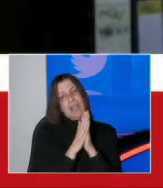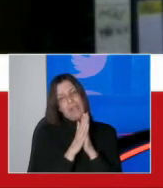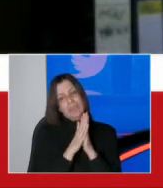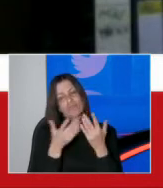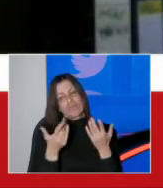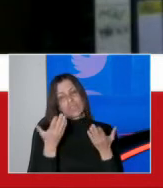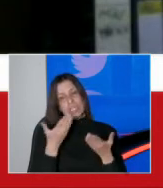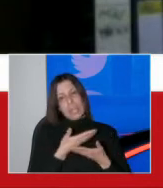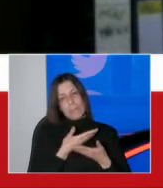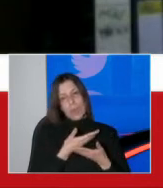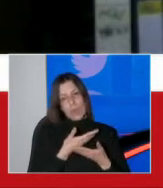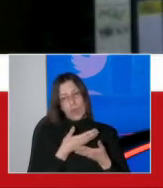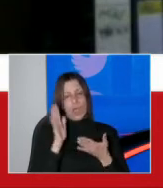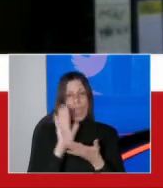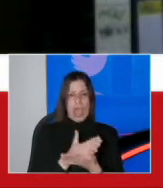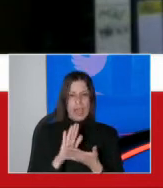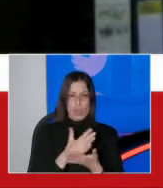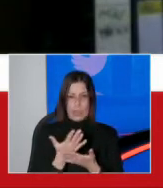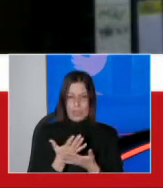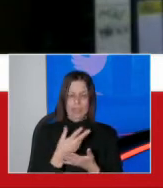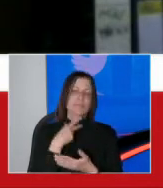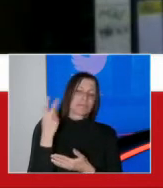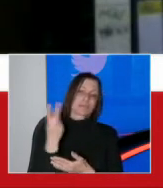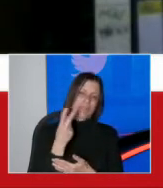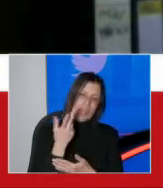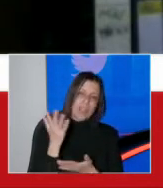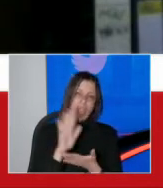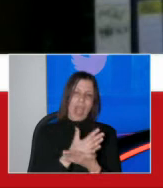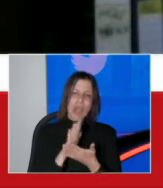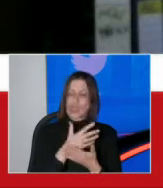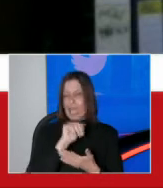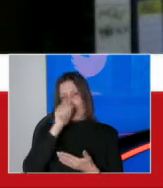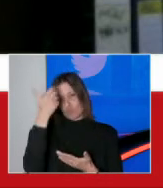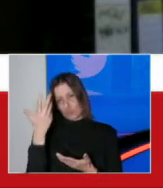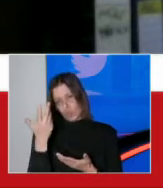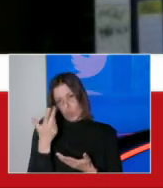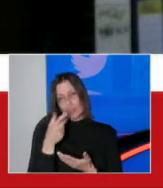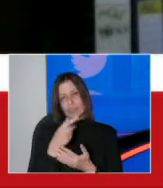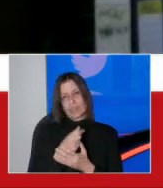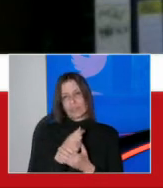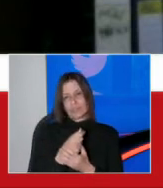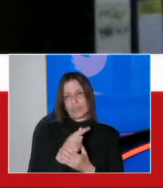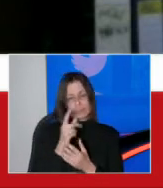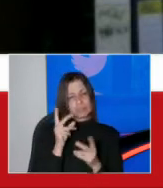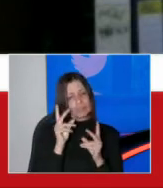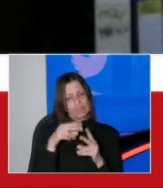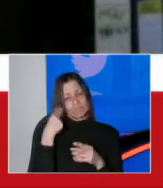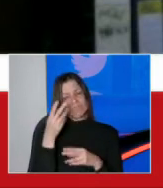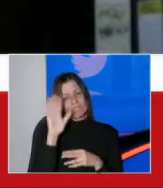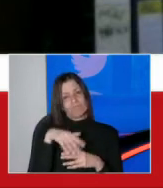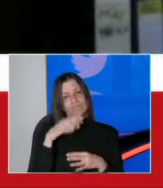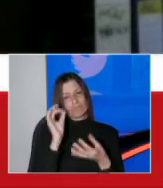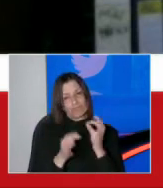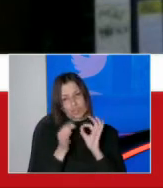שיקבלו החלטות, בוודאי החלטות הראשונות, בוודאי יחולו על